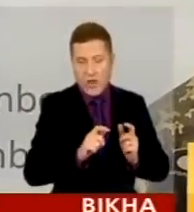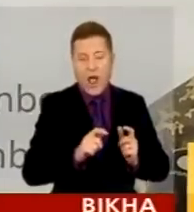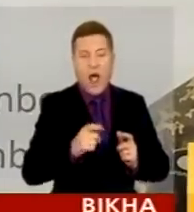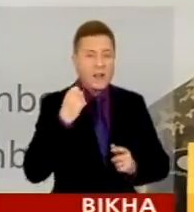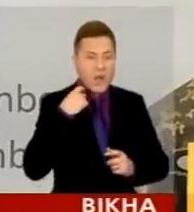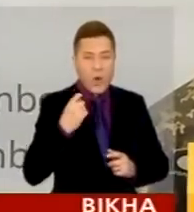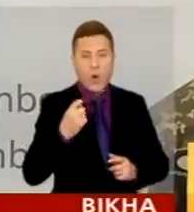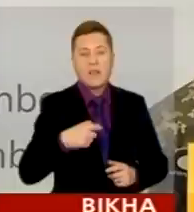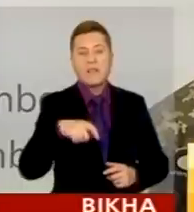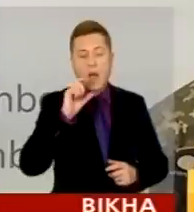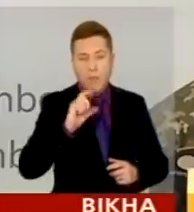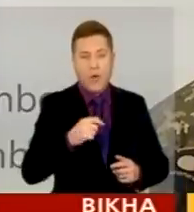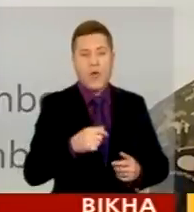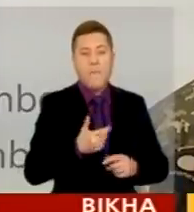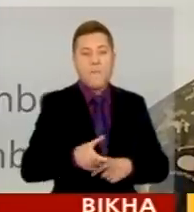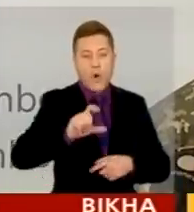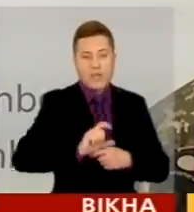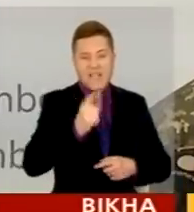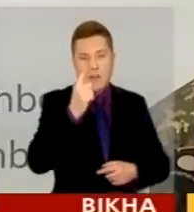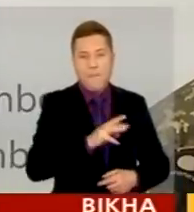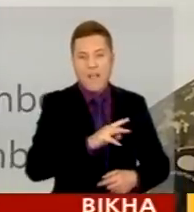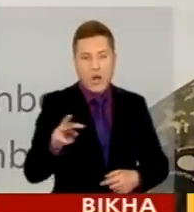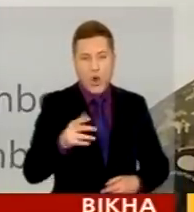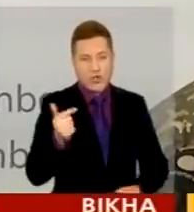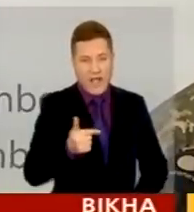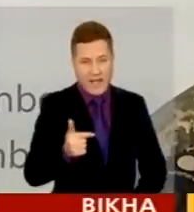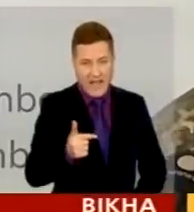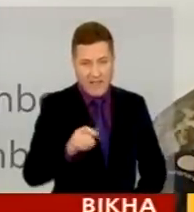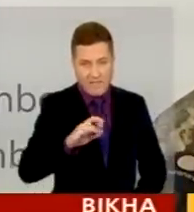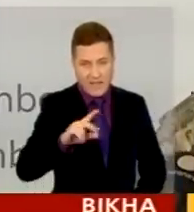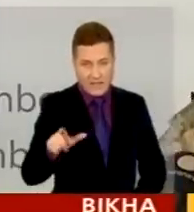суму понад 1 мільйон гривень. Тож бойовики залишилися без випивки.